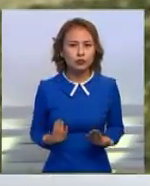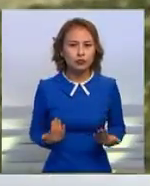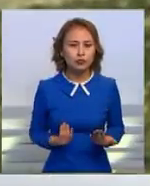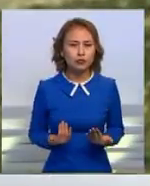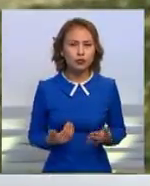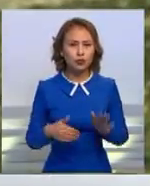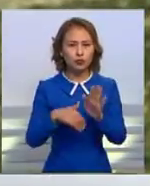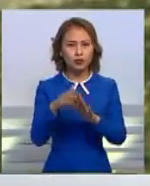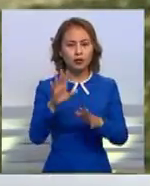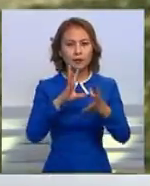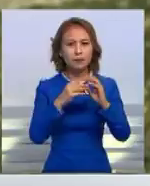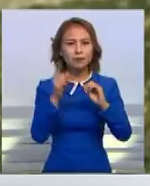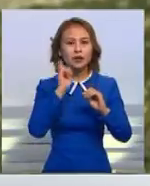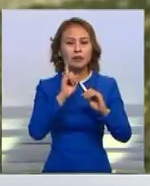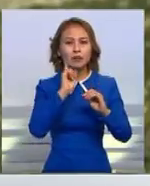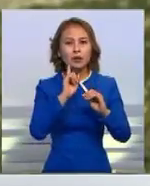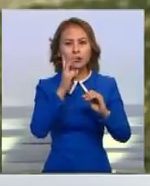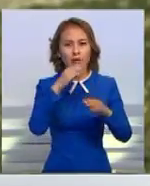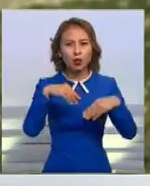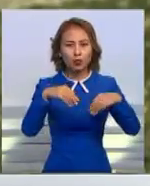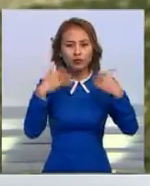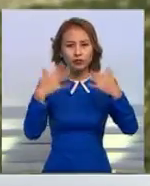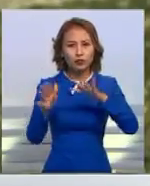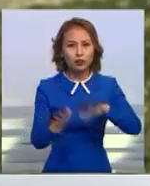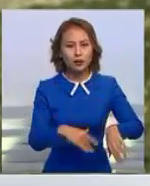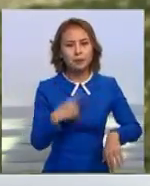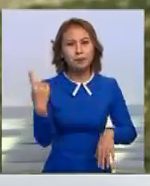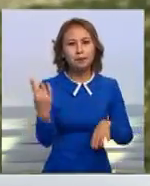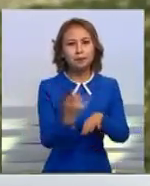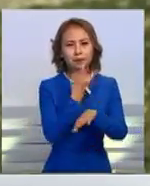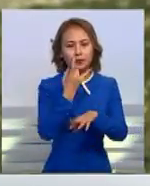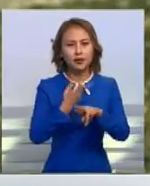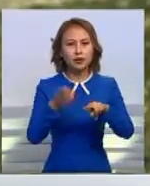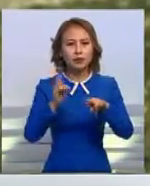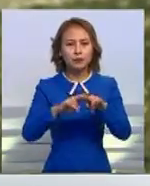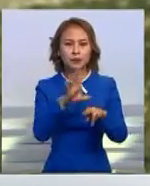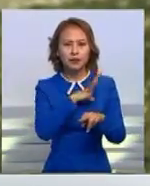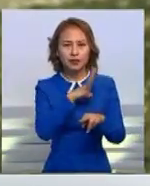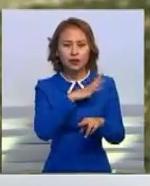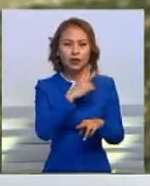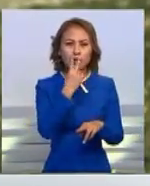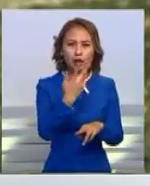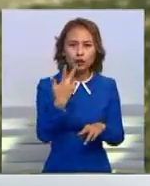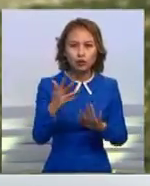ғой. Бізде енді екі жыл егілгеннен кейін ол өзі бірінші репродукция болып келеді. Екі, үш